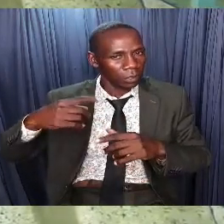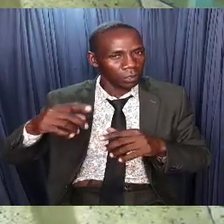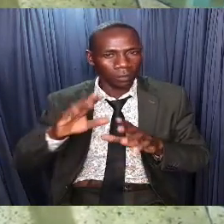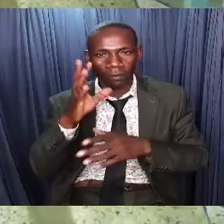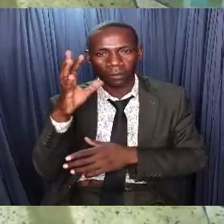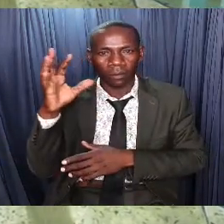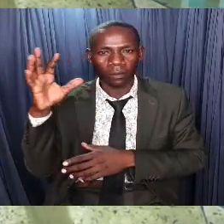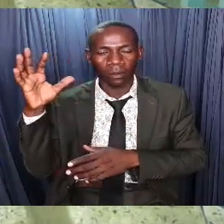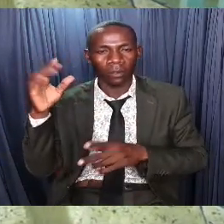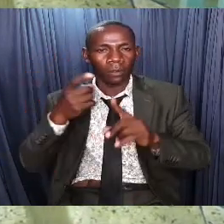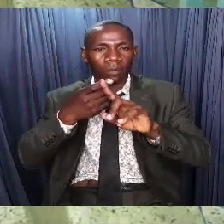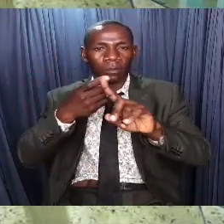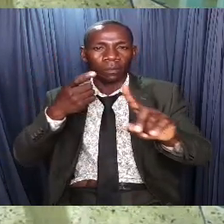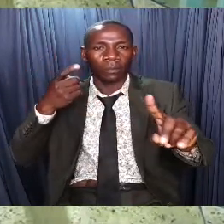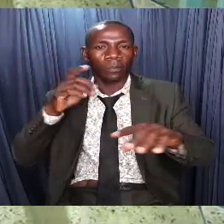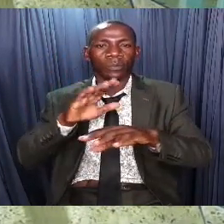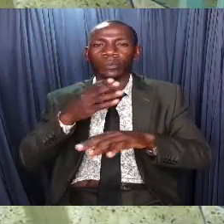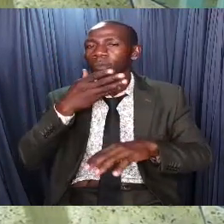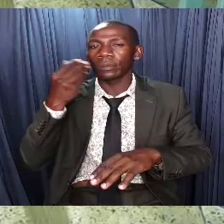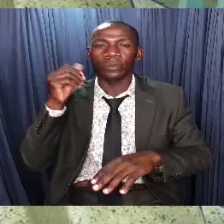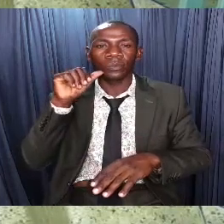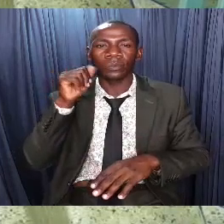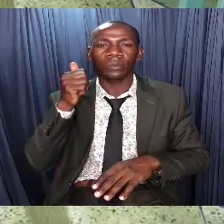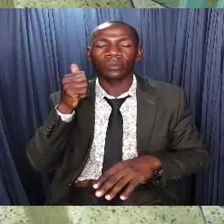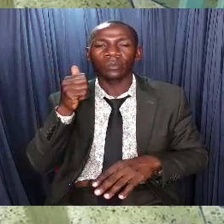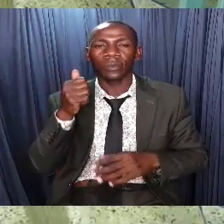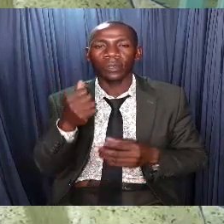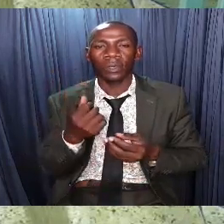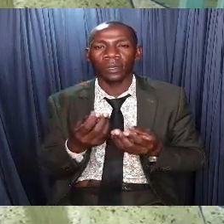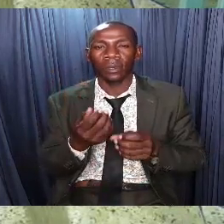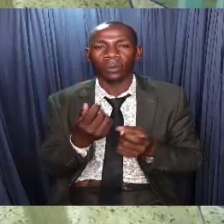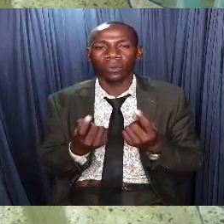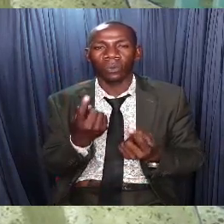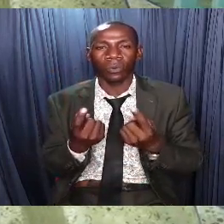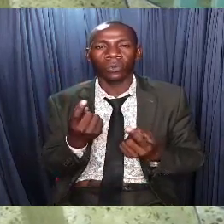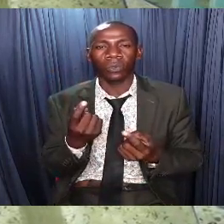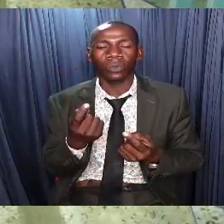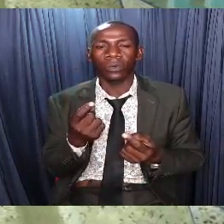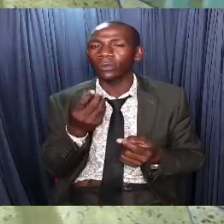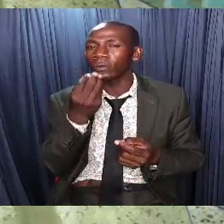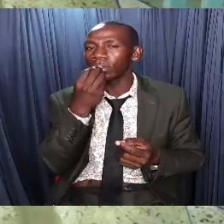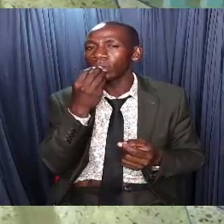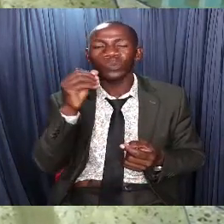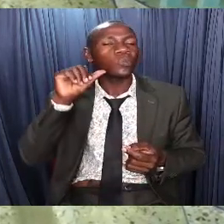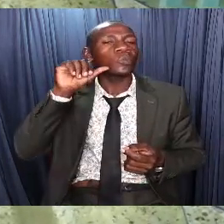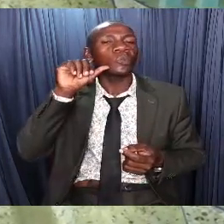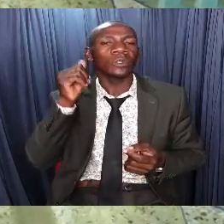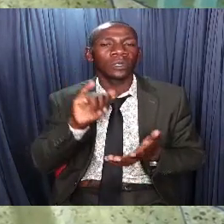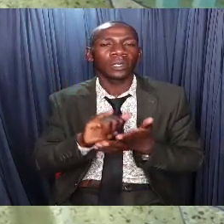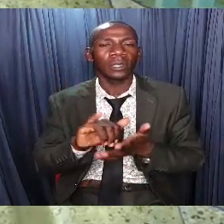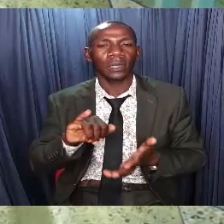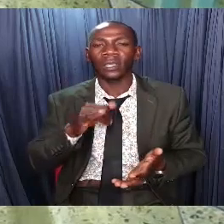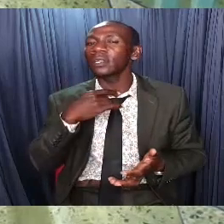nyikani, uniwindie mawindo. Ukanifanyie chakula kitamu, namna ile